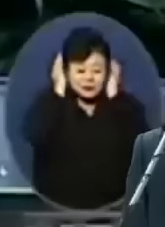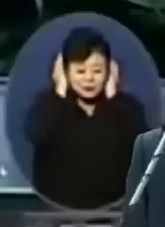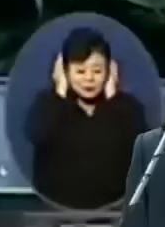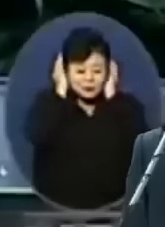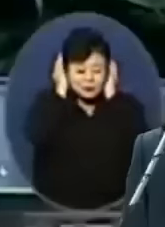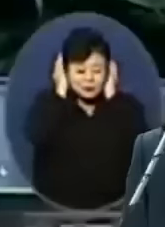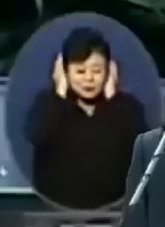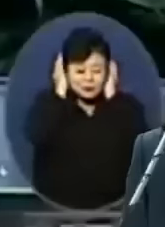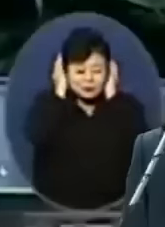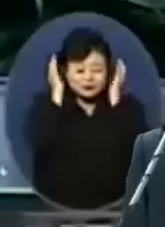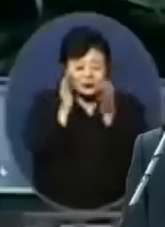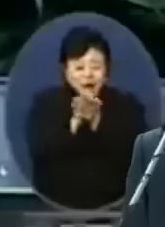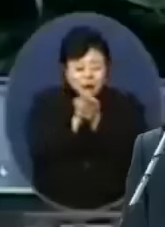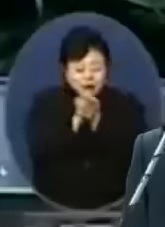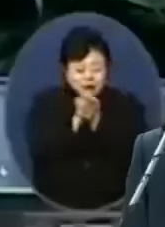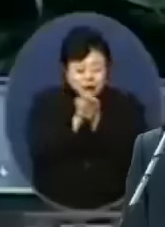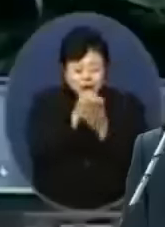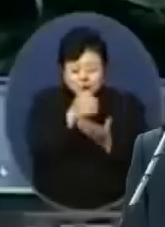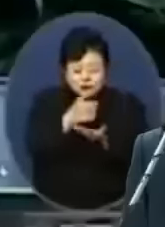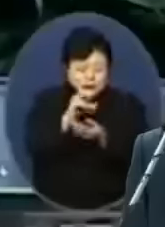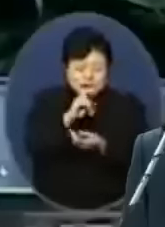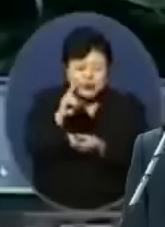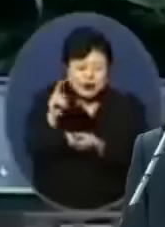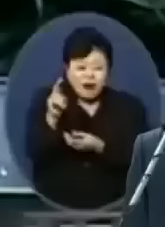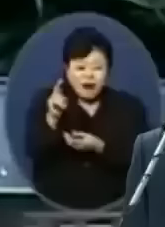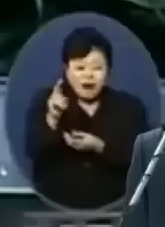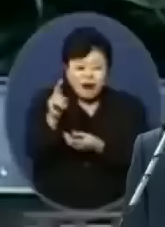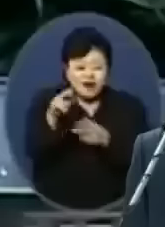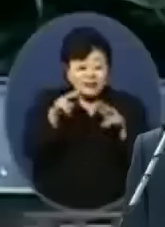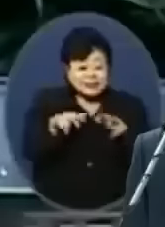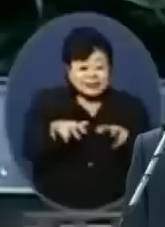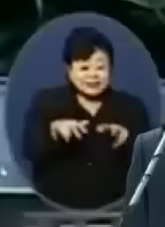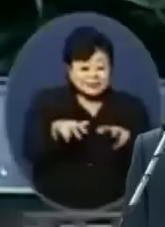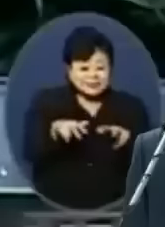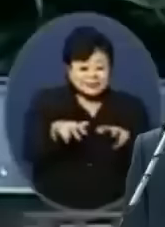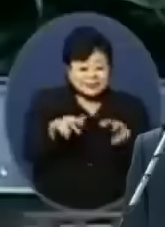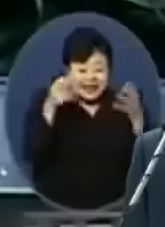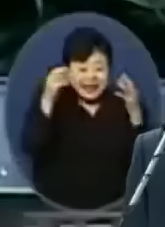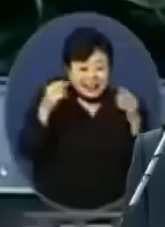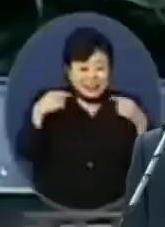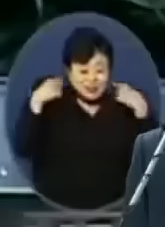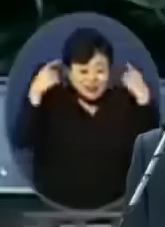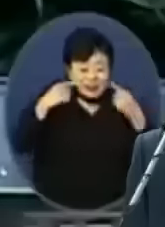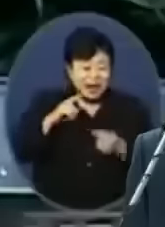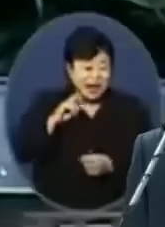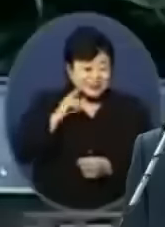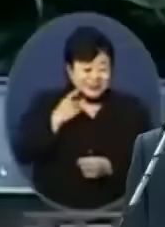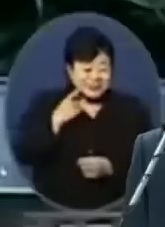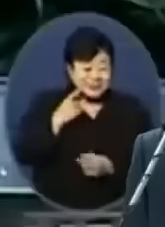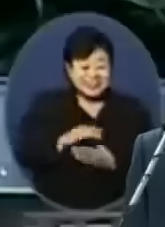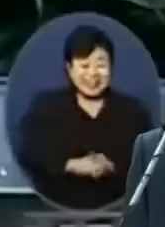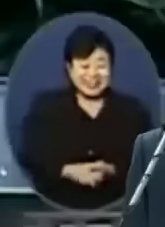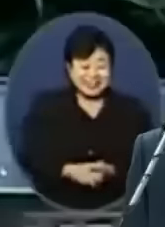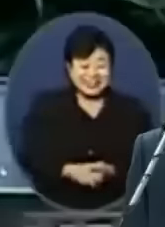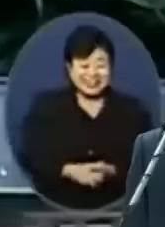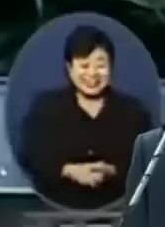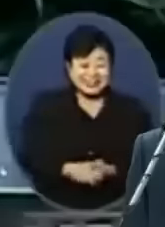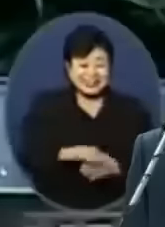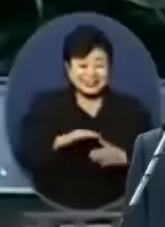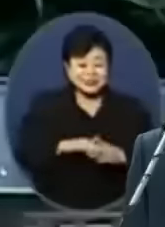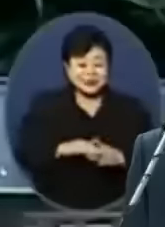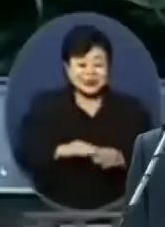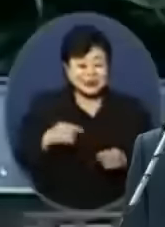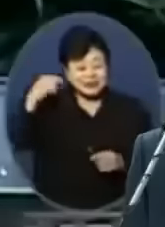귀에 대고 눈을 감고, 주님이시여, 지금 이 애 귀가 너무나 아름답습니다. 내 손